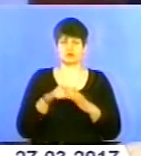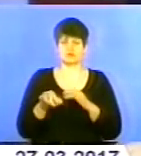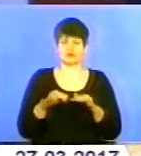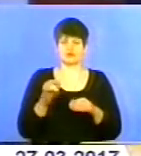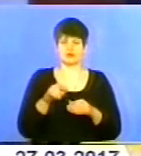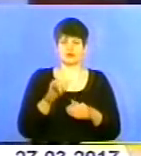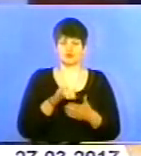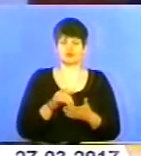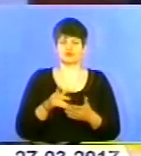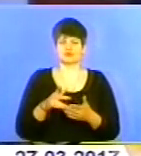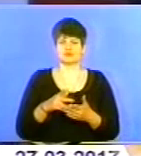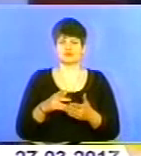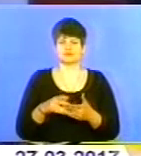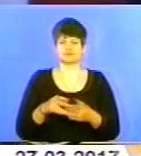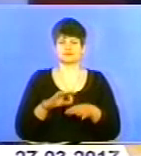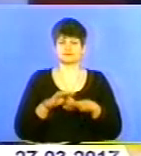здійснювалася закупка